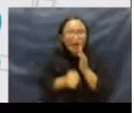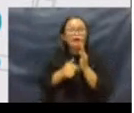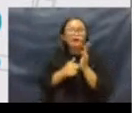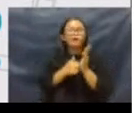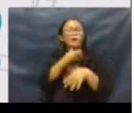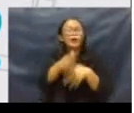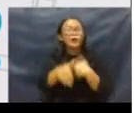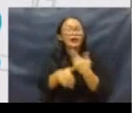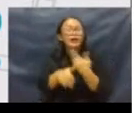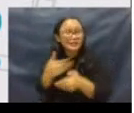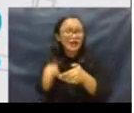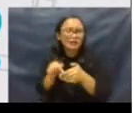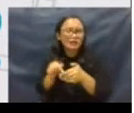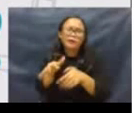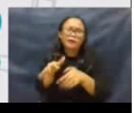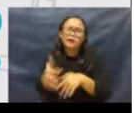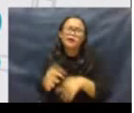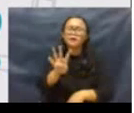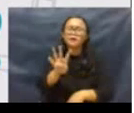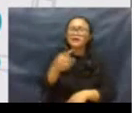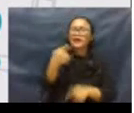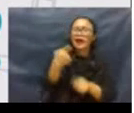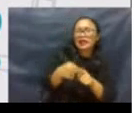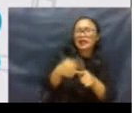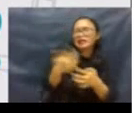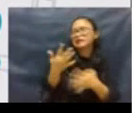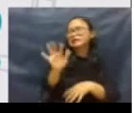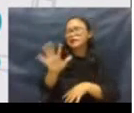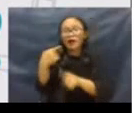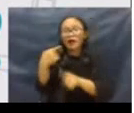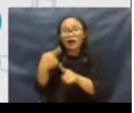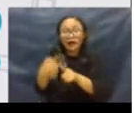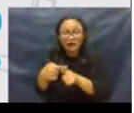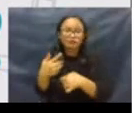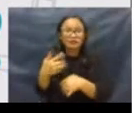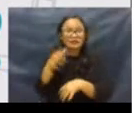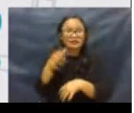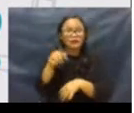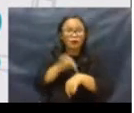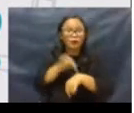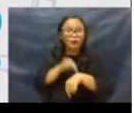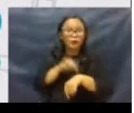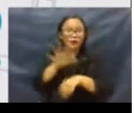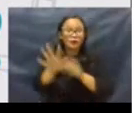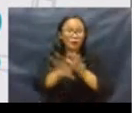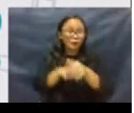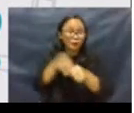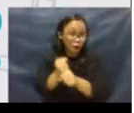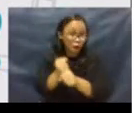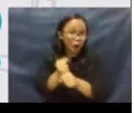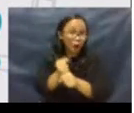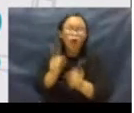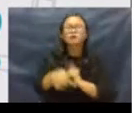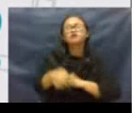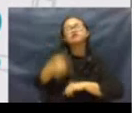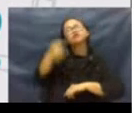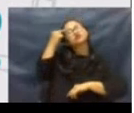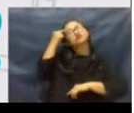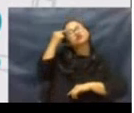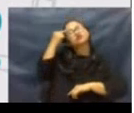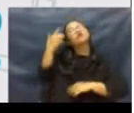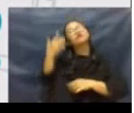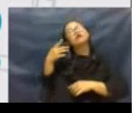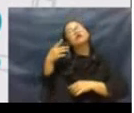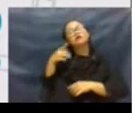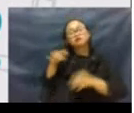setelah 4-5 kali sesi berturut-turut 5 minggu, dan saya bayangkan kalau di sekolah ini dilaksanakan